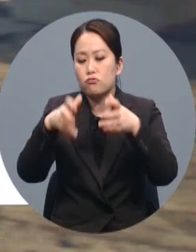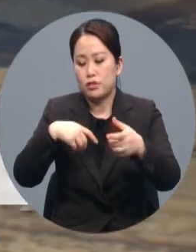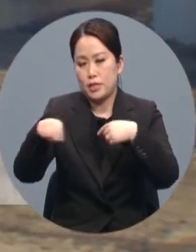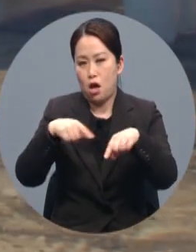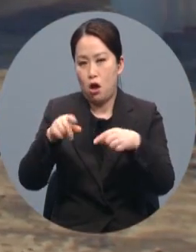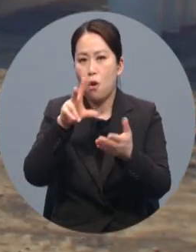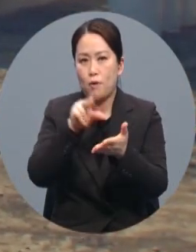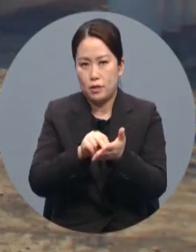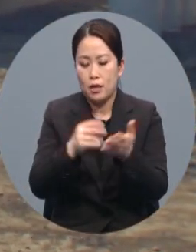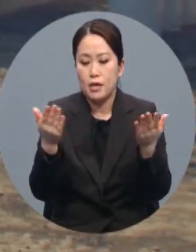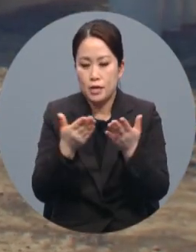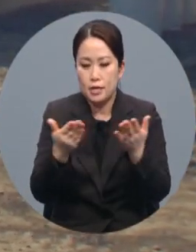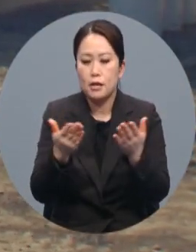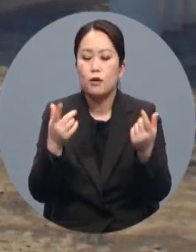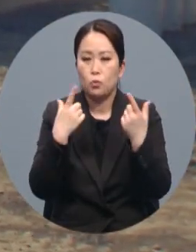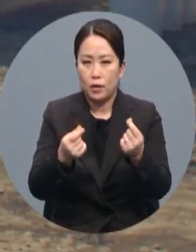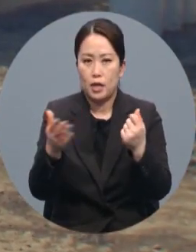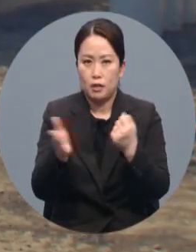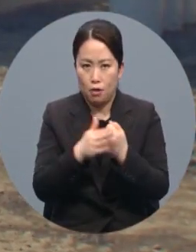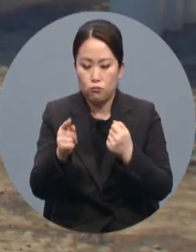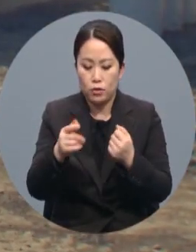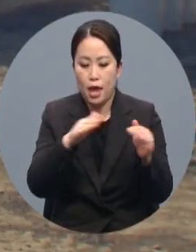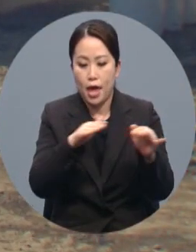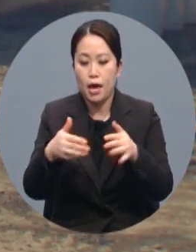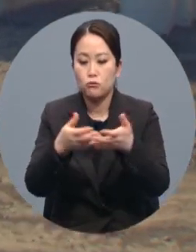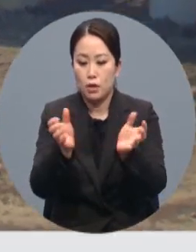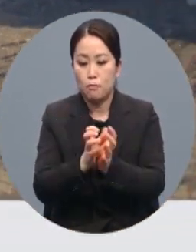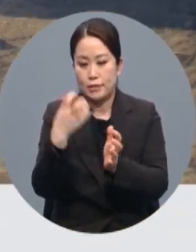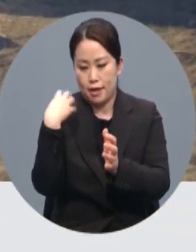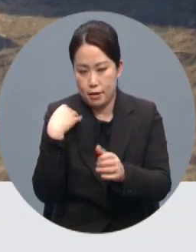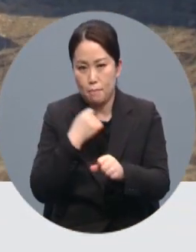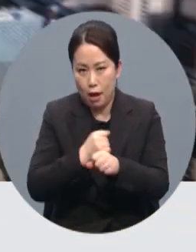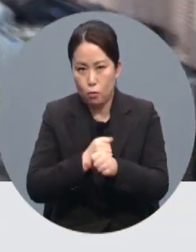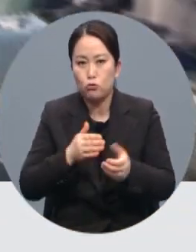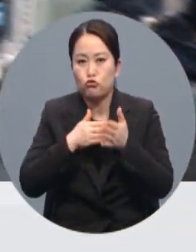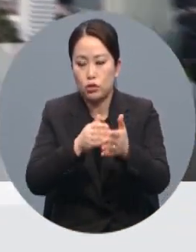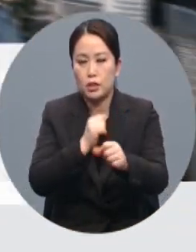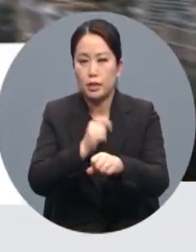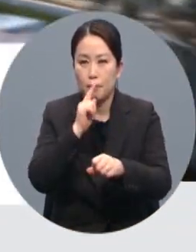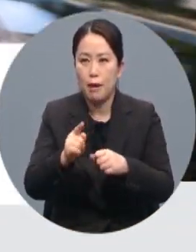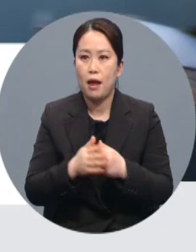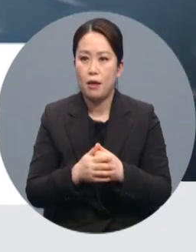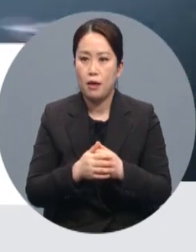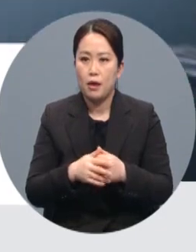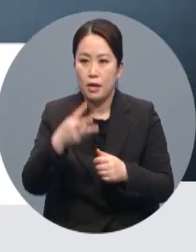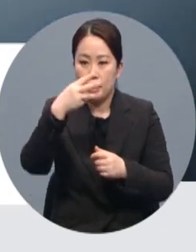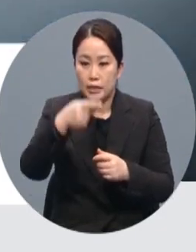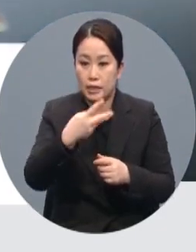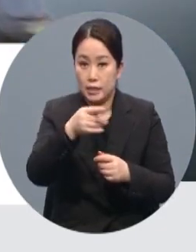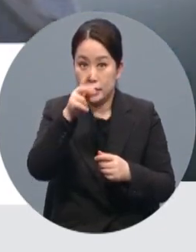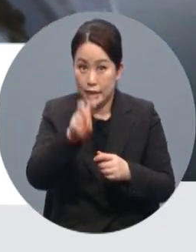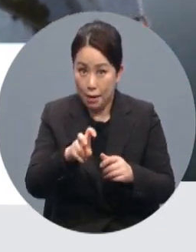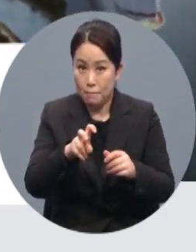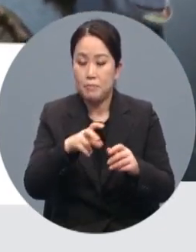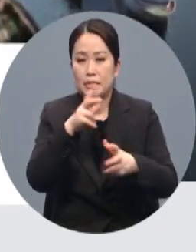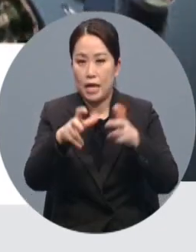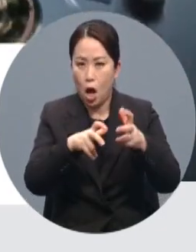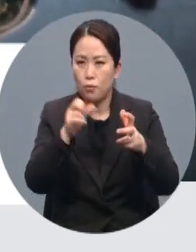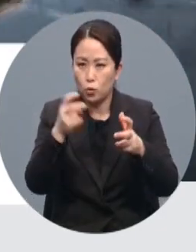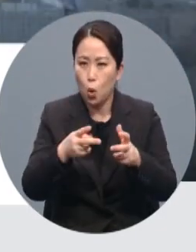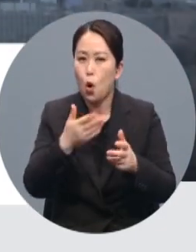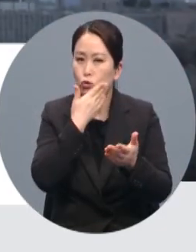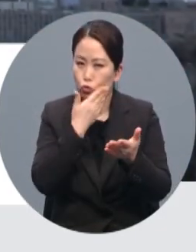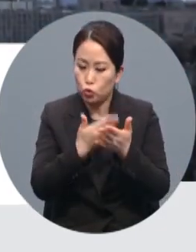사업을 계속 추진하겠다고 강조했습니다. 트램 사업이라든가 공공 콘텐츠, 특히 주요 공공